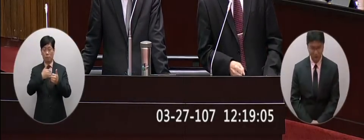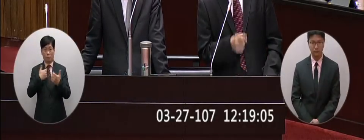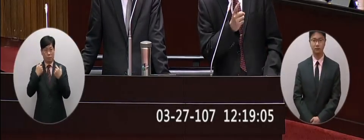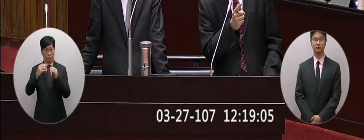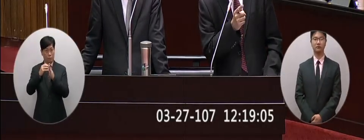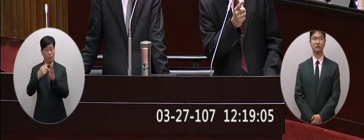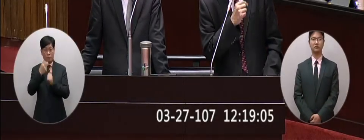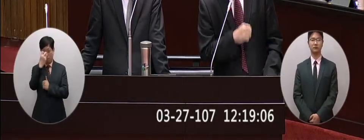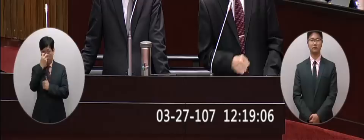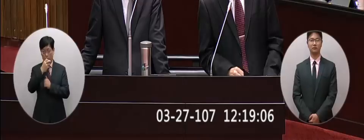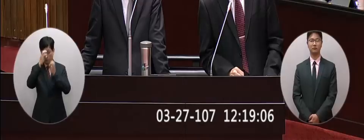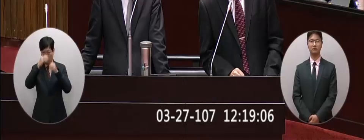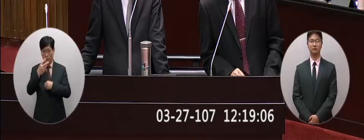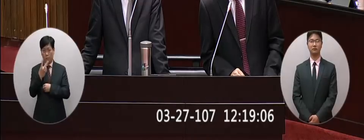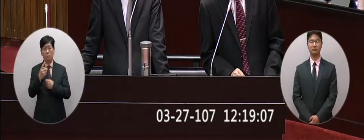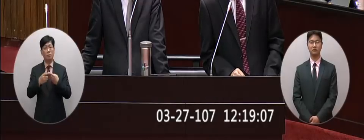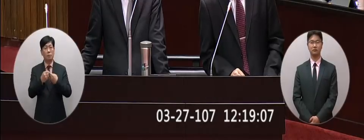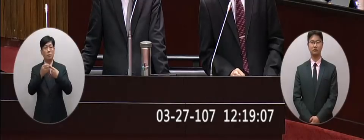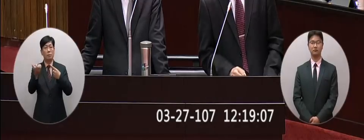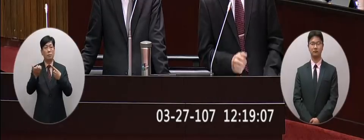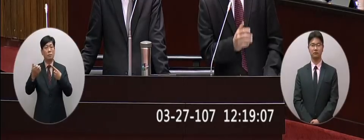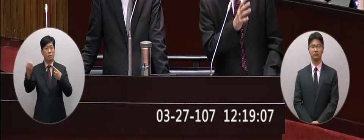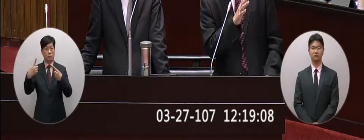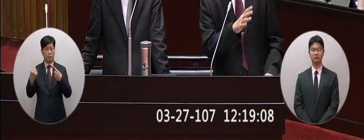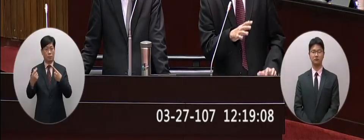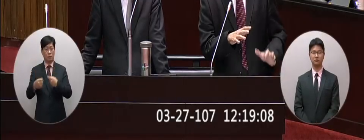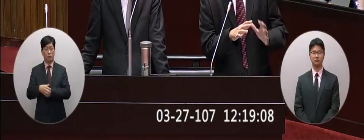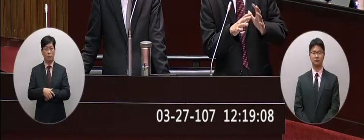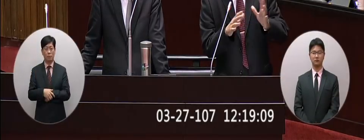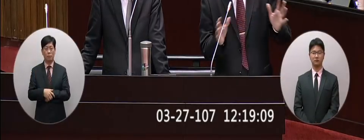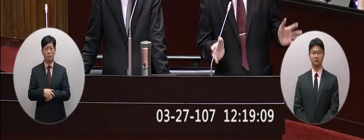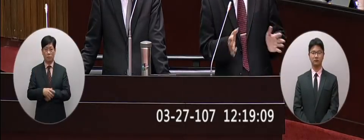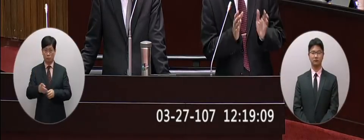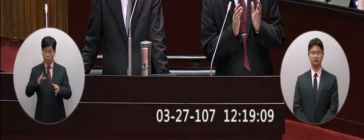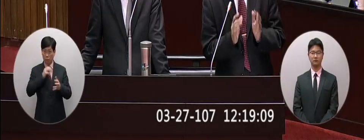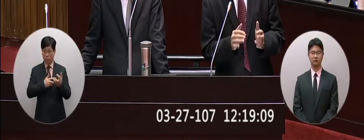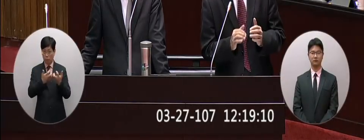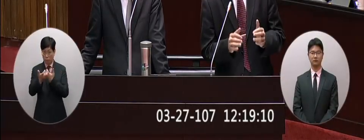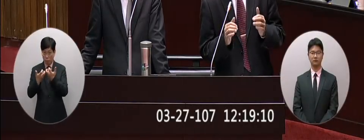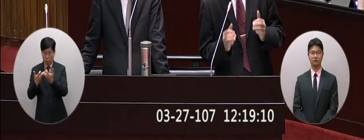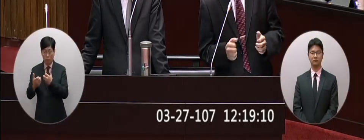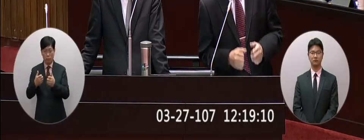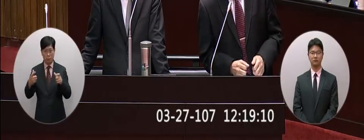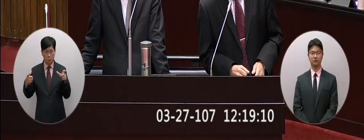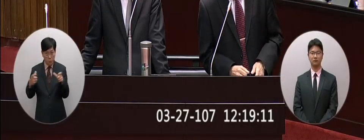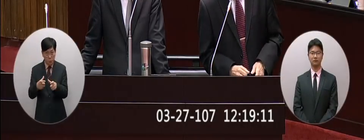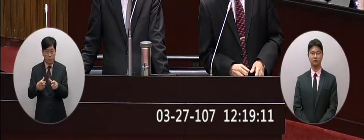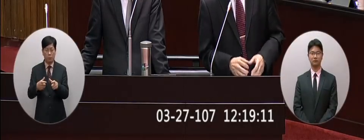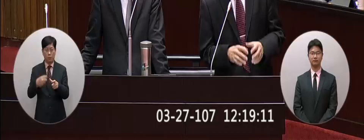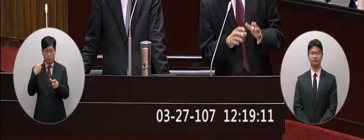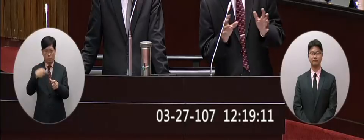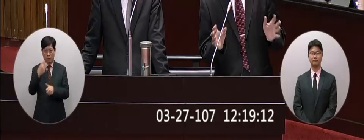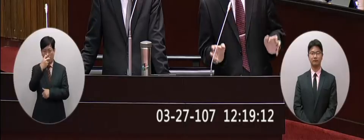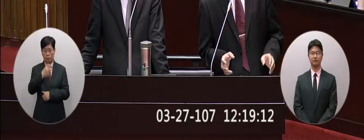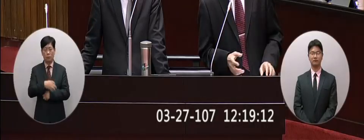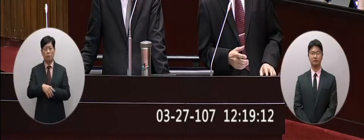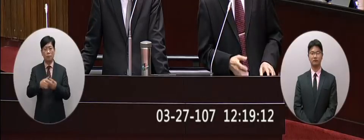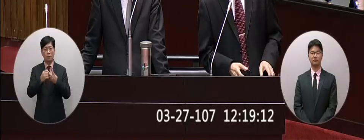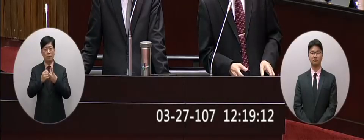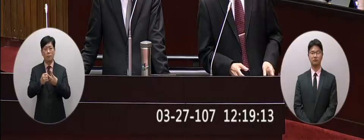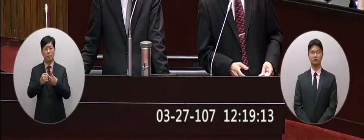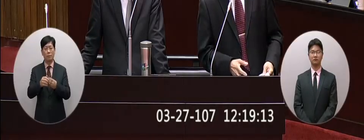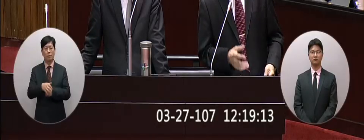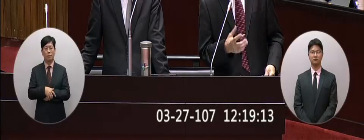两个，因为第一个呢，就是如同委员所说的，就是把这个区块化小以后去回避环评。那第二个